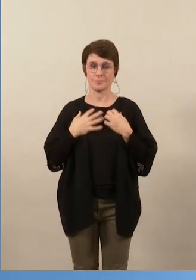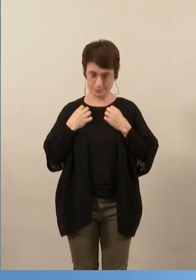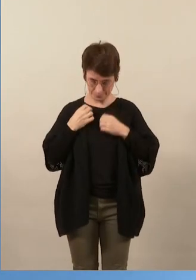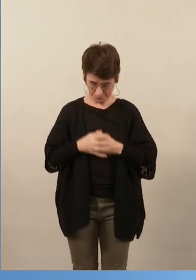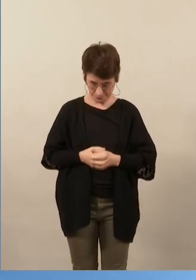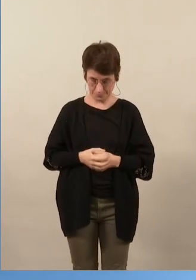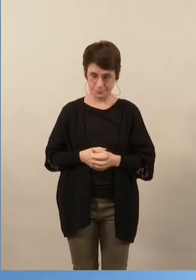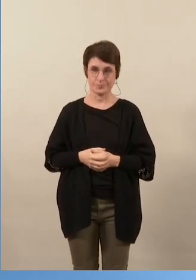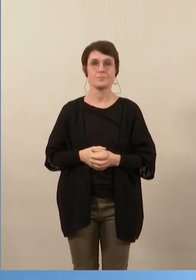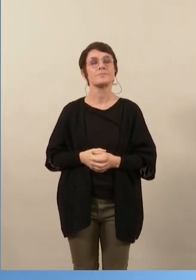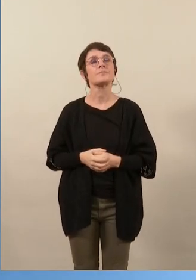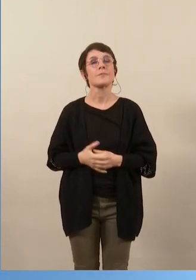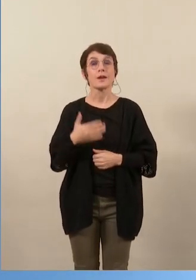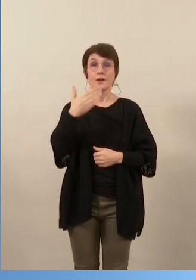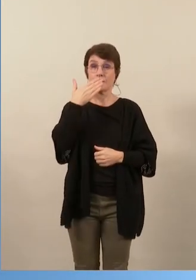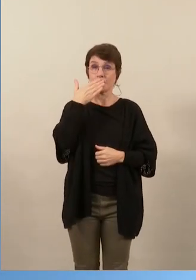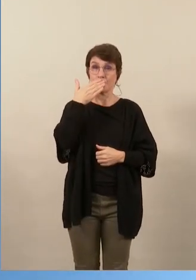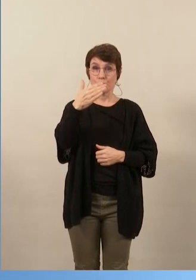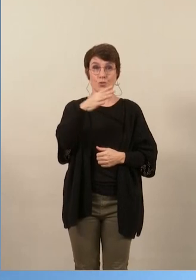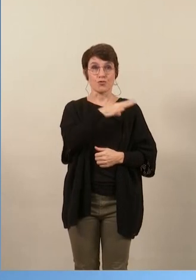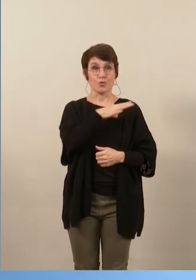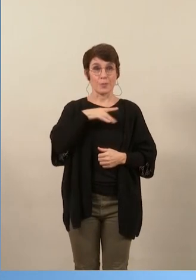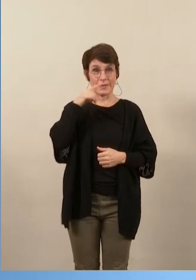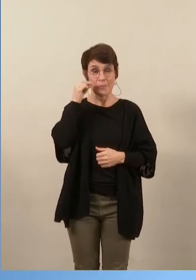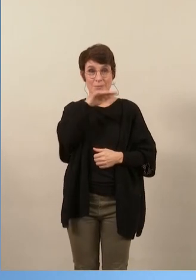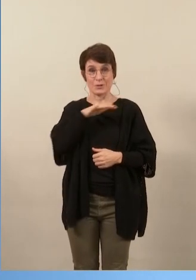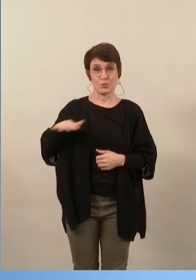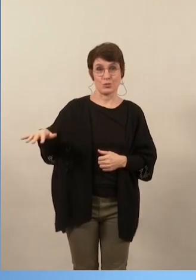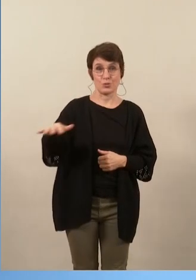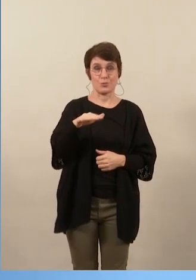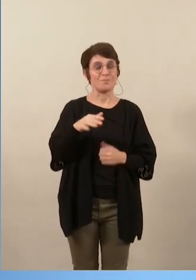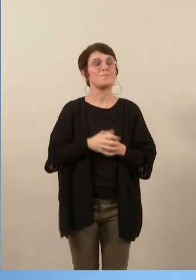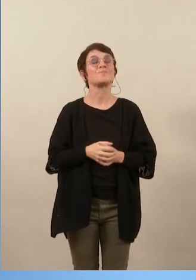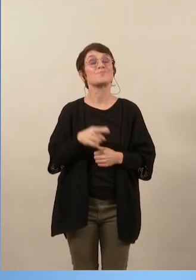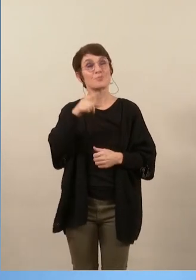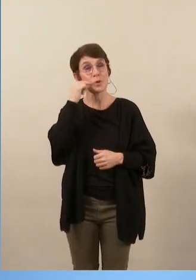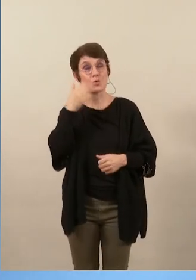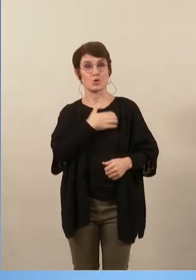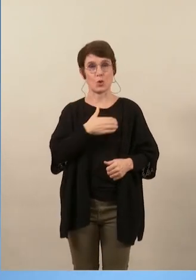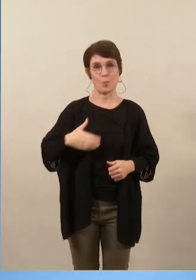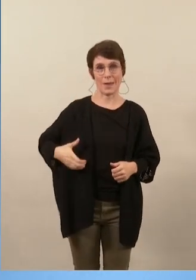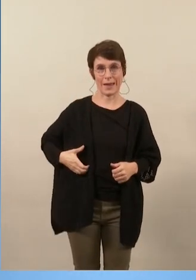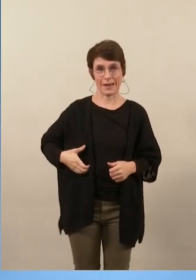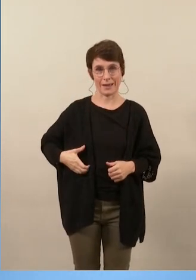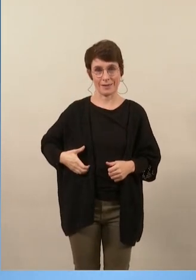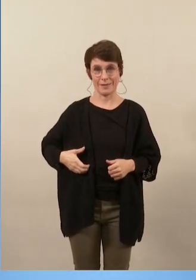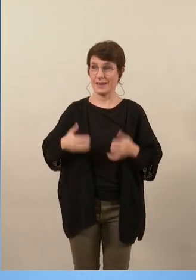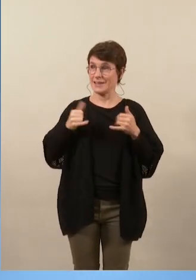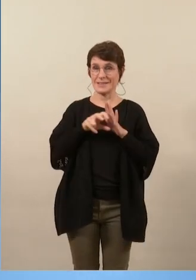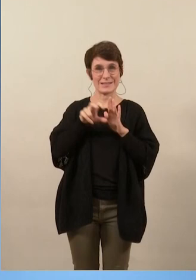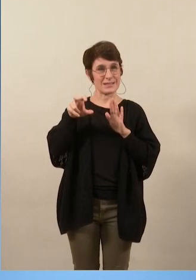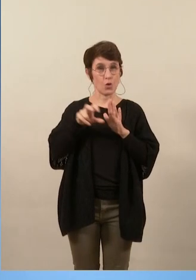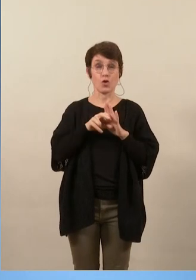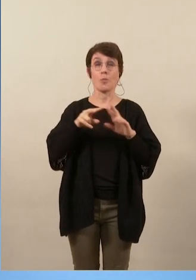oui bonjour mesames et Messieurs les élus Monsieur le Maire être au sommet du palmarès de la taxe